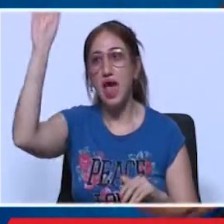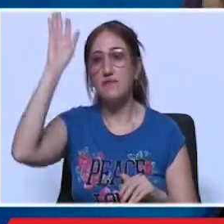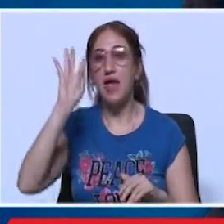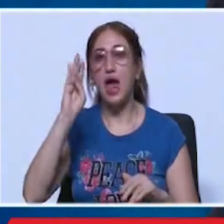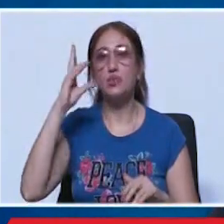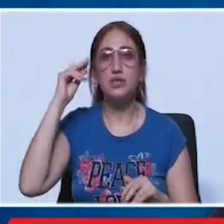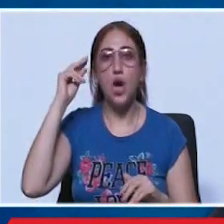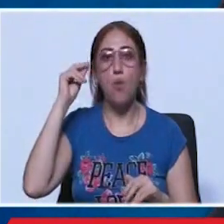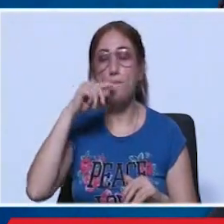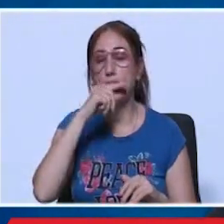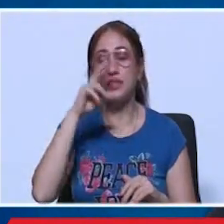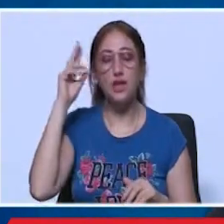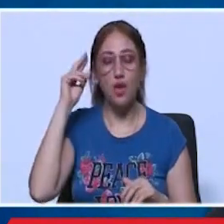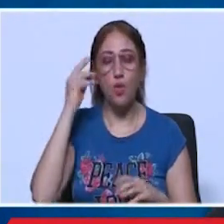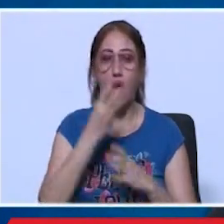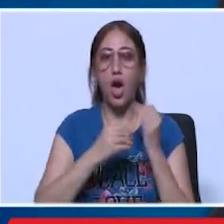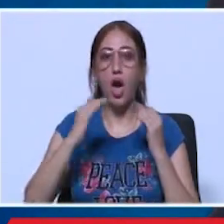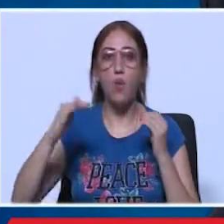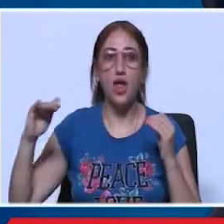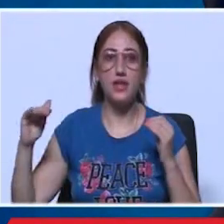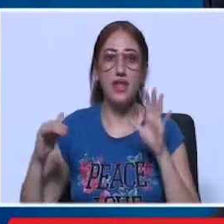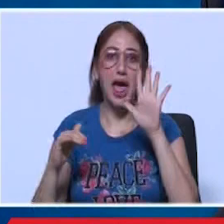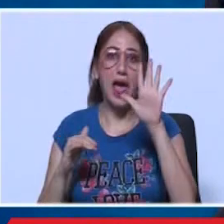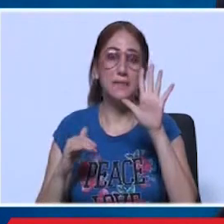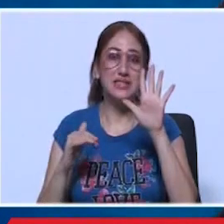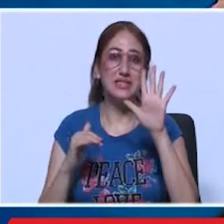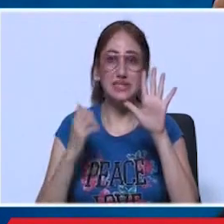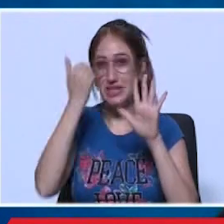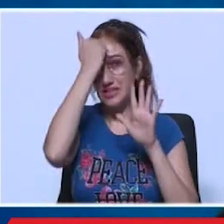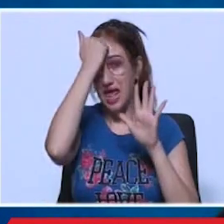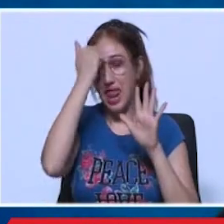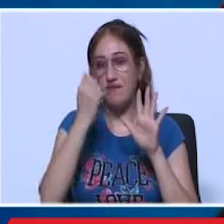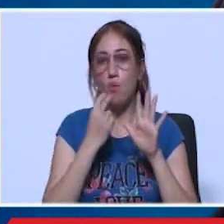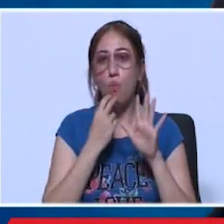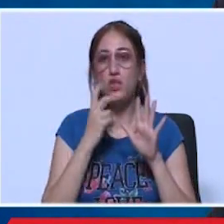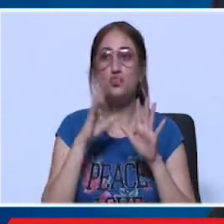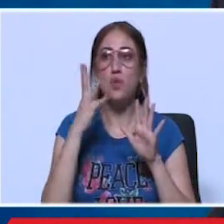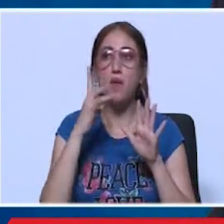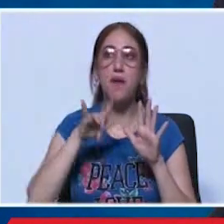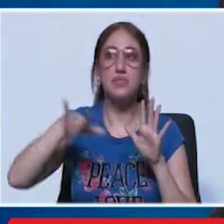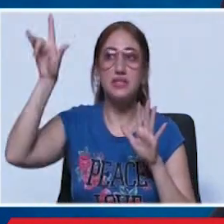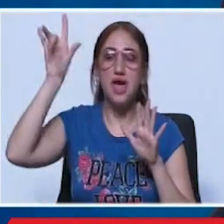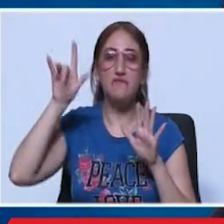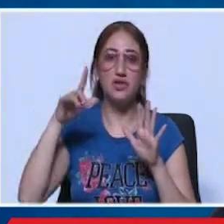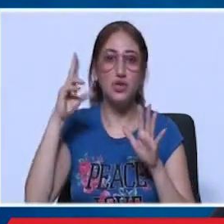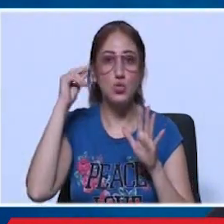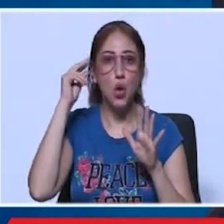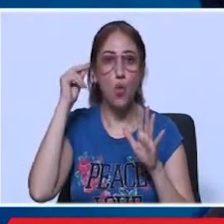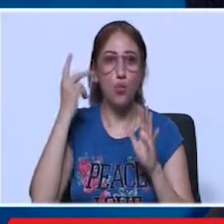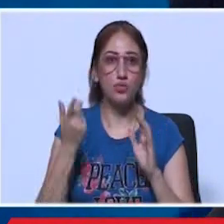هناك ونبقى مش بس بقى في 5000 مصري هناك عايشين بيعتبروا